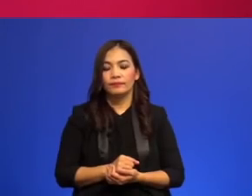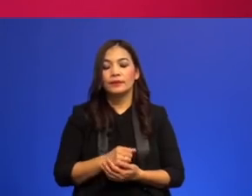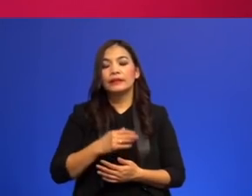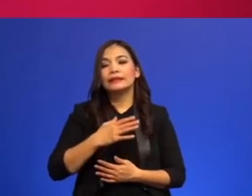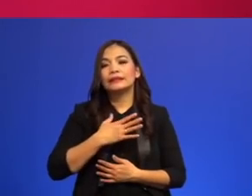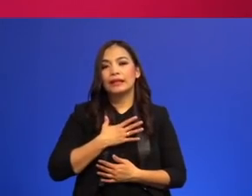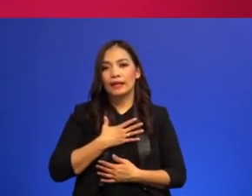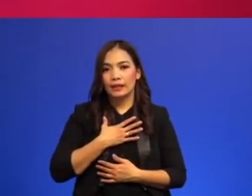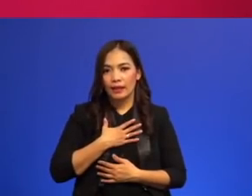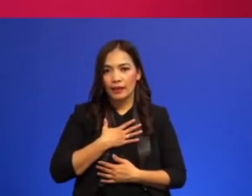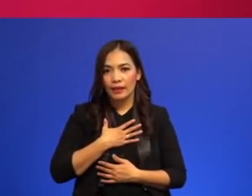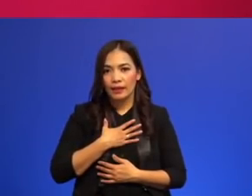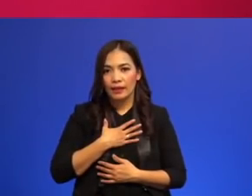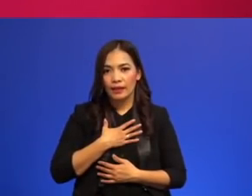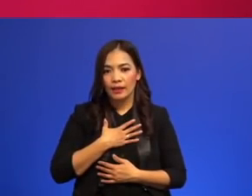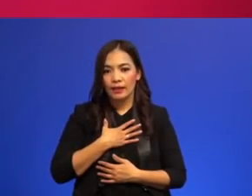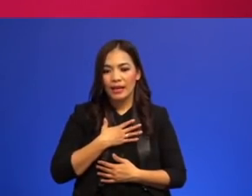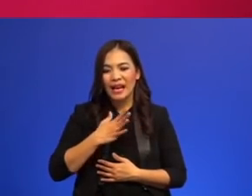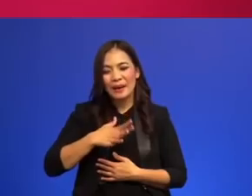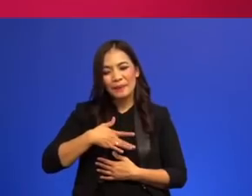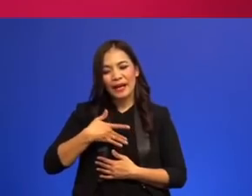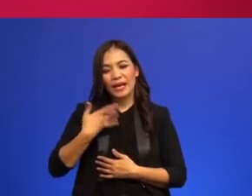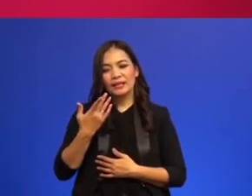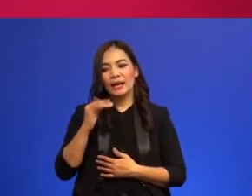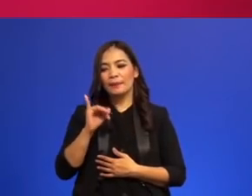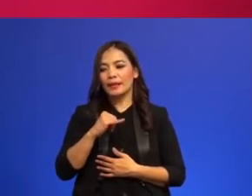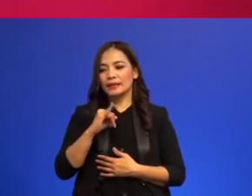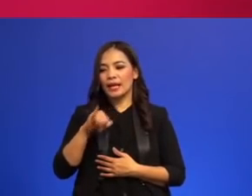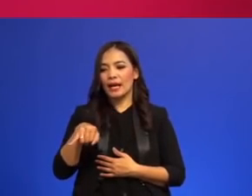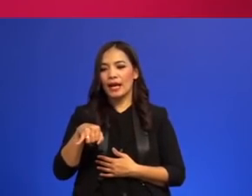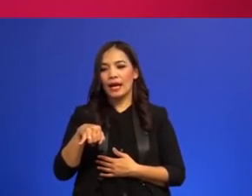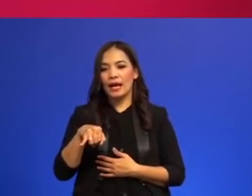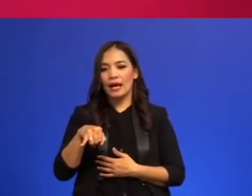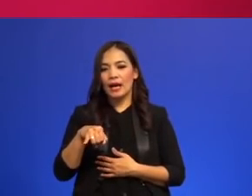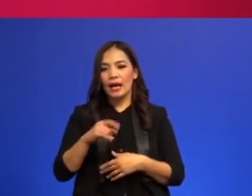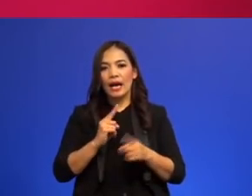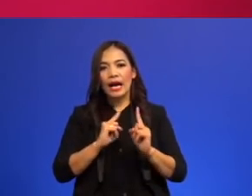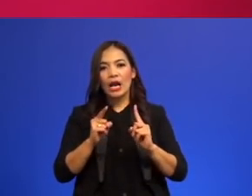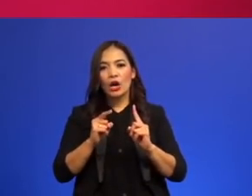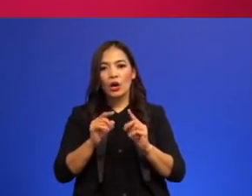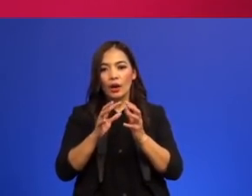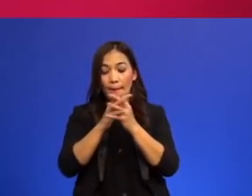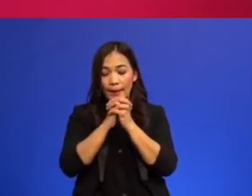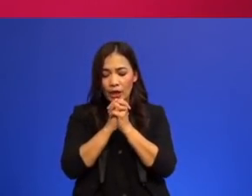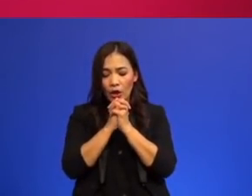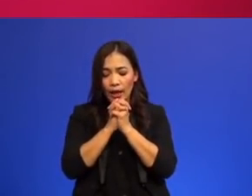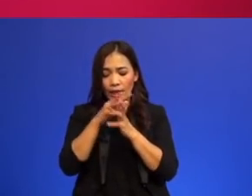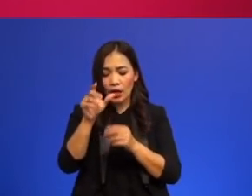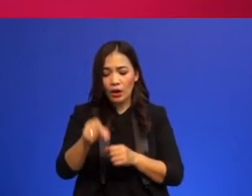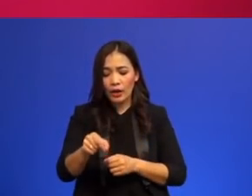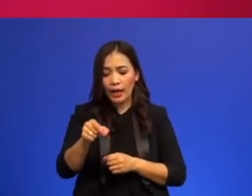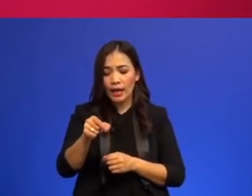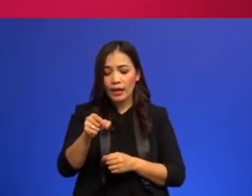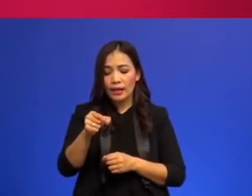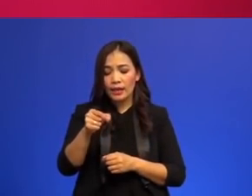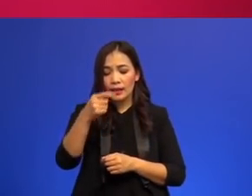Saya agak merasa bersalah atau bisa merasa bersalah kalau mendoakan orang sakit itu